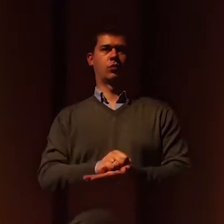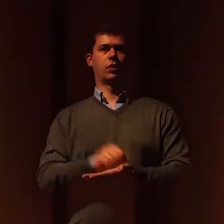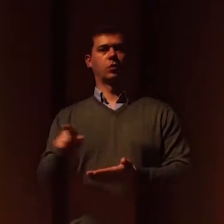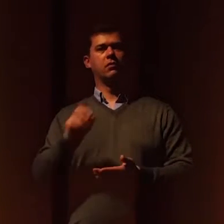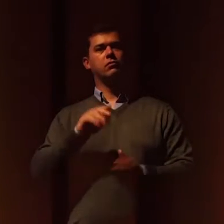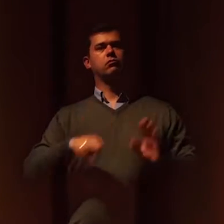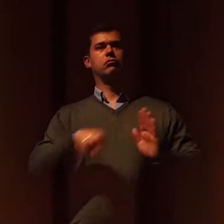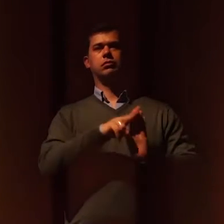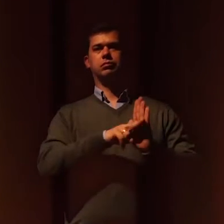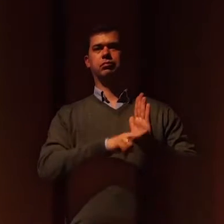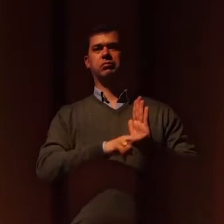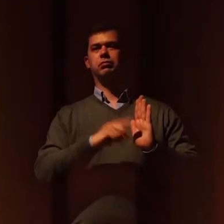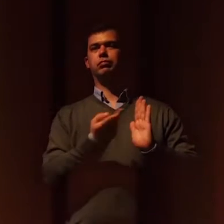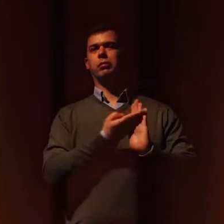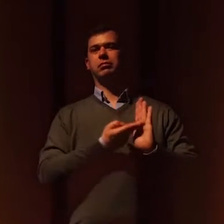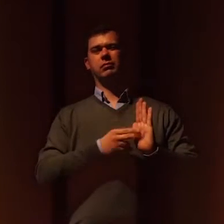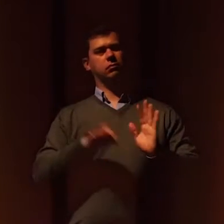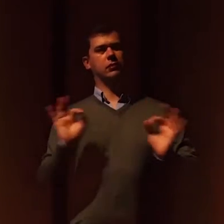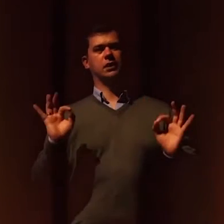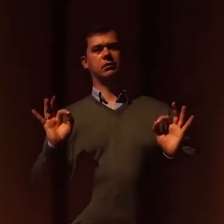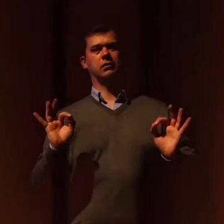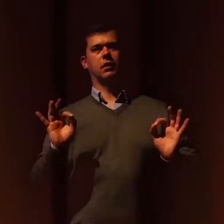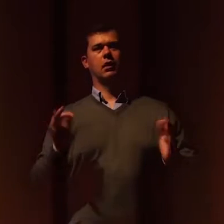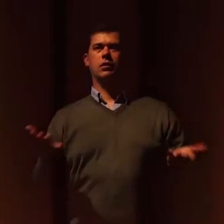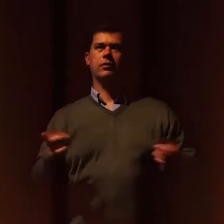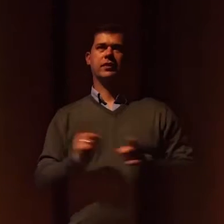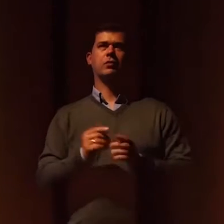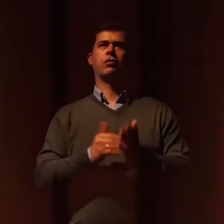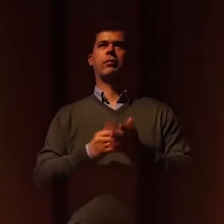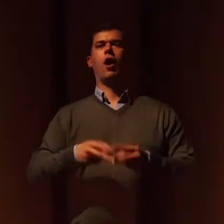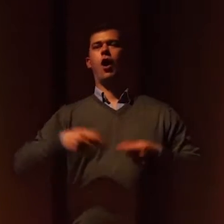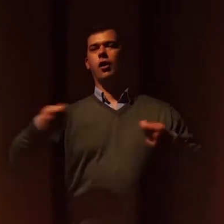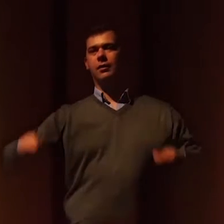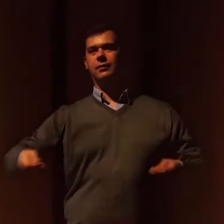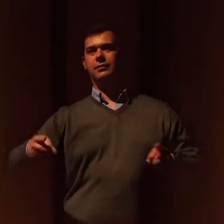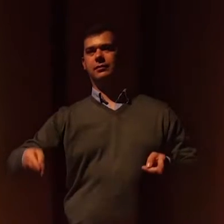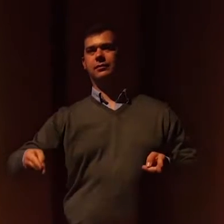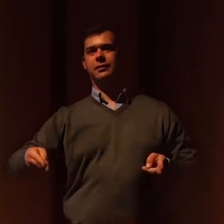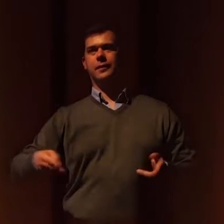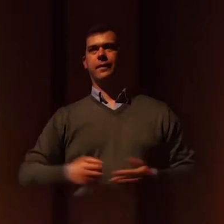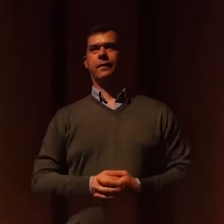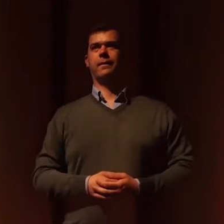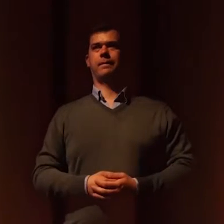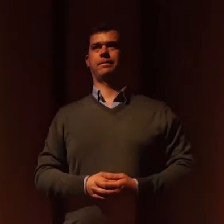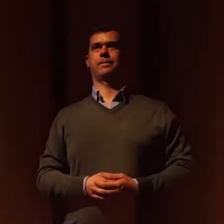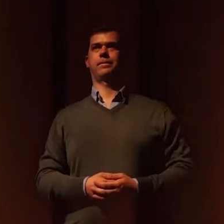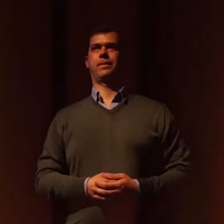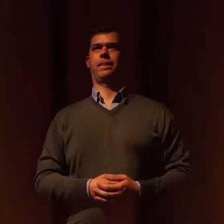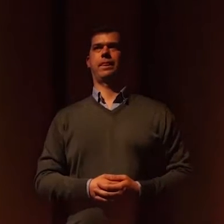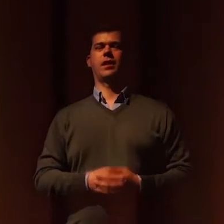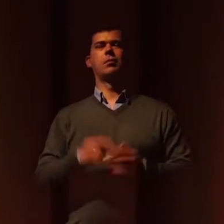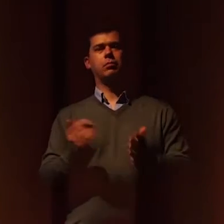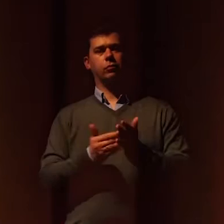sztywne reguły i pewnie jakaś tam jakś okres czasu tam powinien być